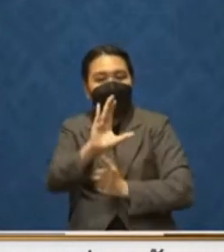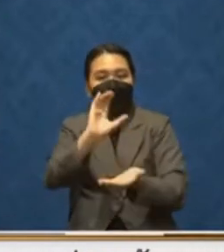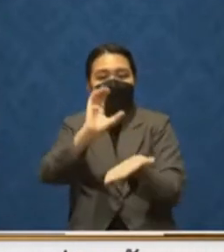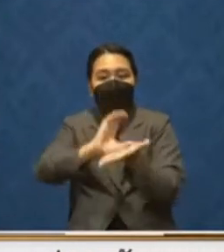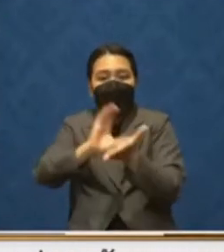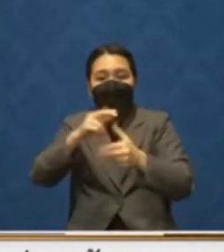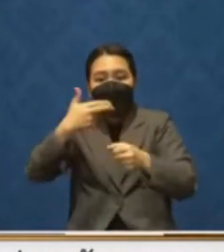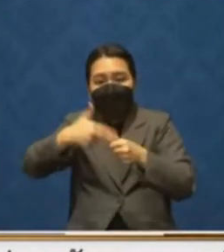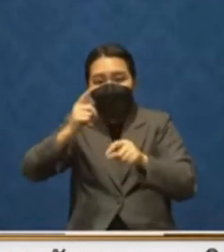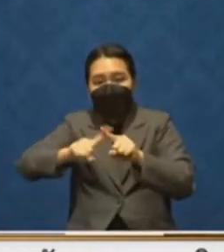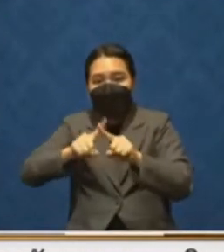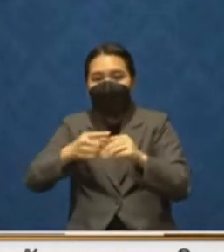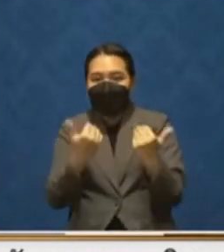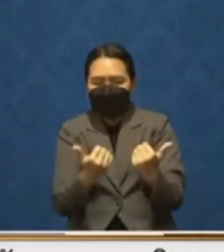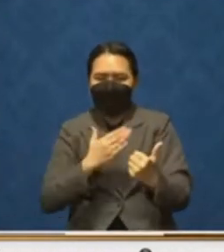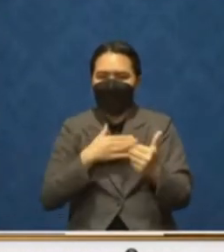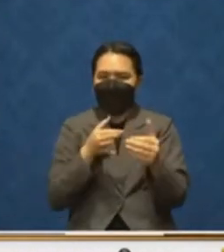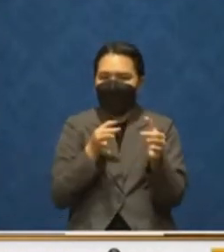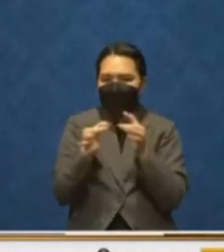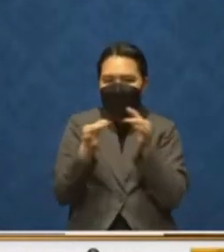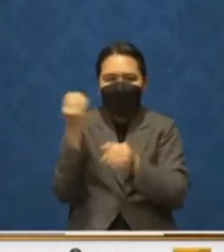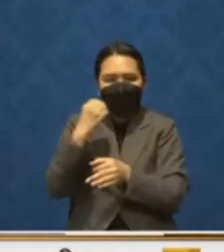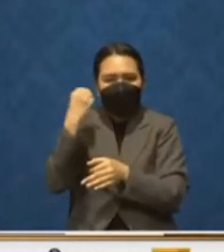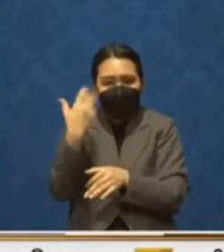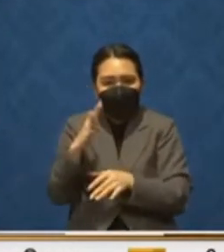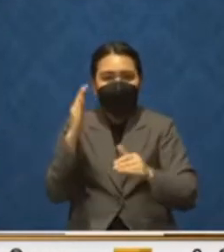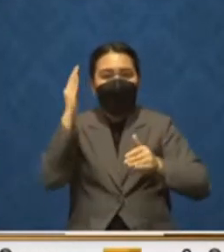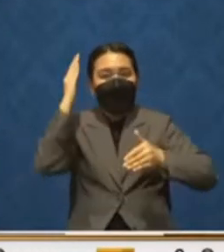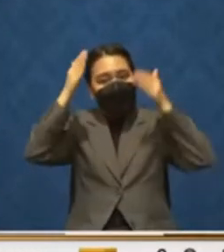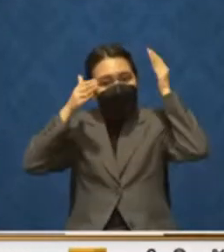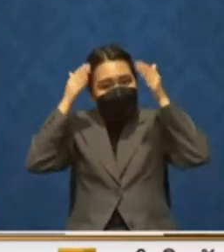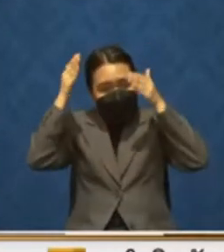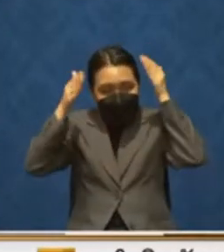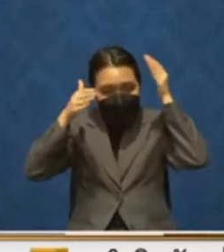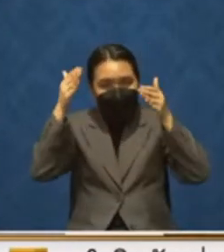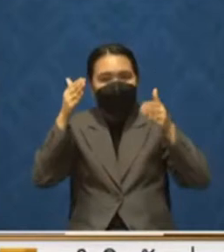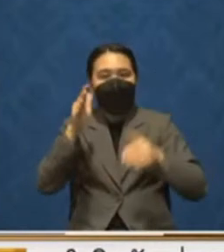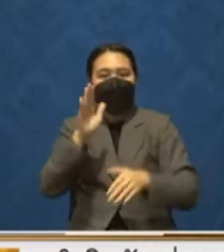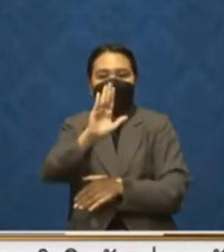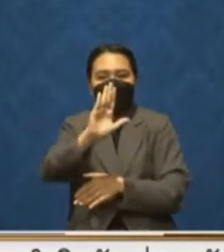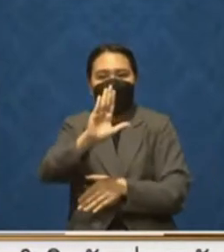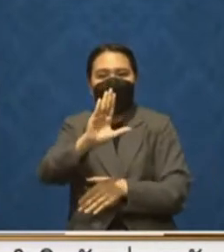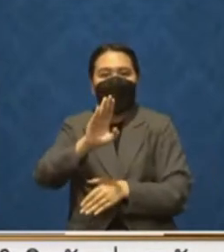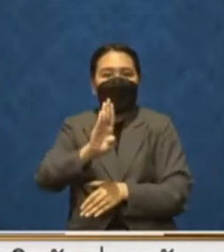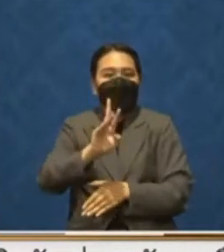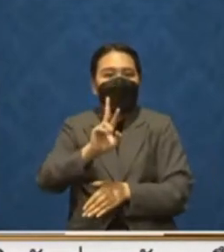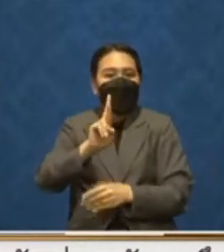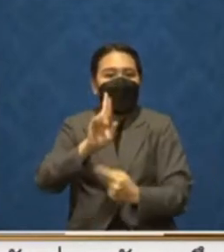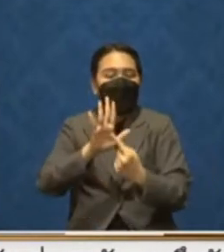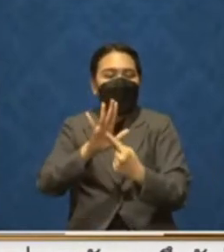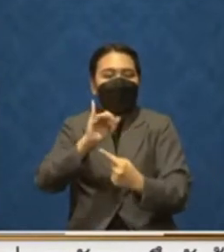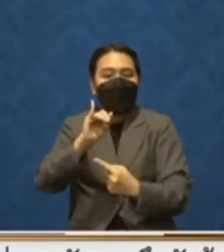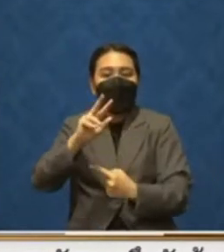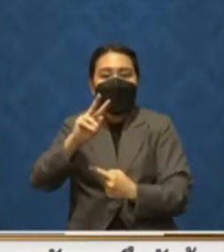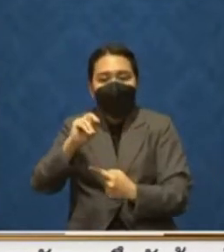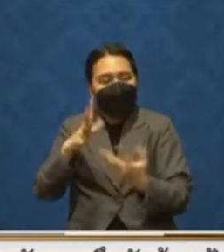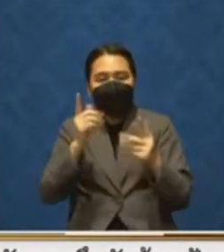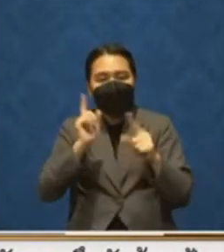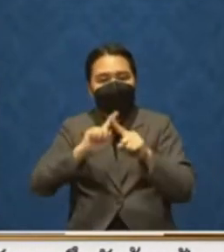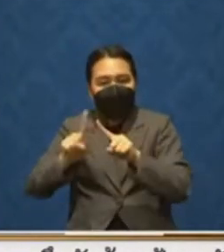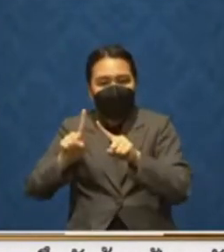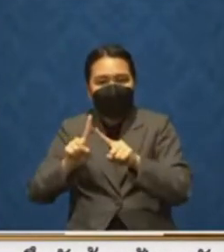ส่วนตรงนี้ก็เคยที่แจ้งมาหลายครั้งแล้วของมาเลเซียของ budaiก็มีน้ำมันเขาเองก็อาจจะไม่มีของพนักงานแต่ก็ใช้งูมารแผ่น